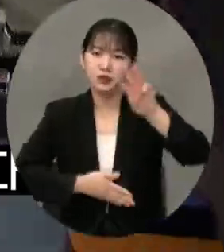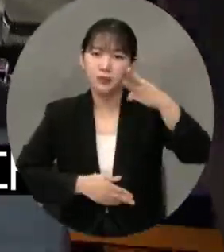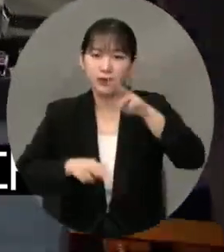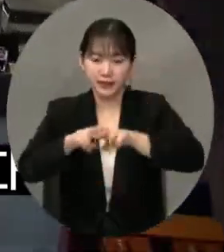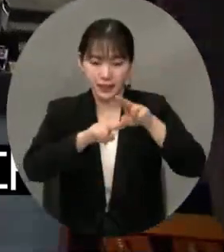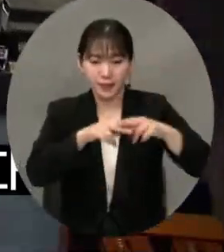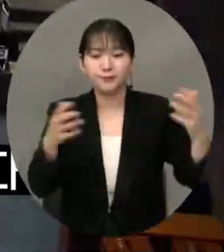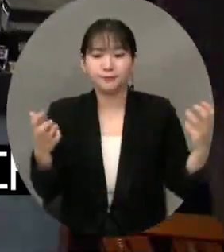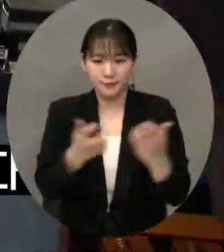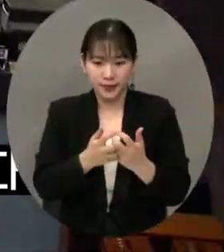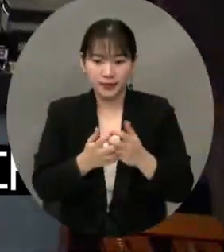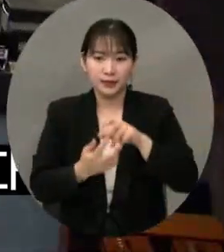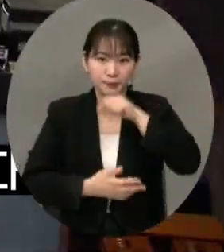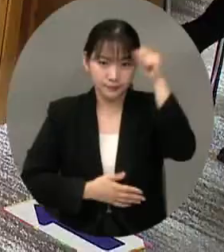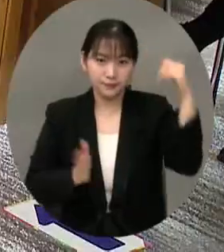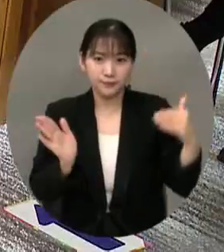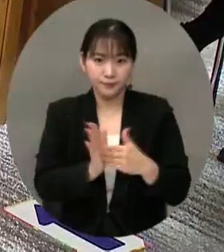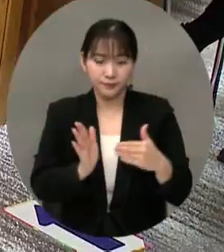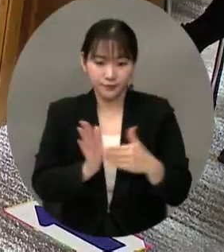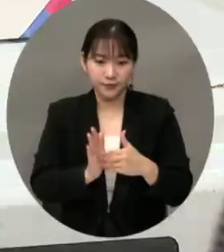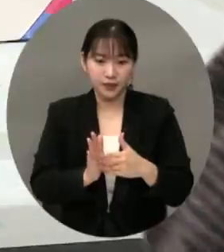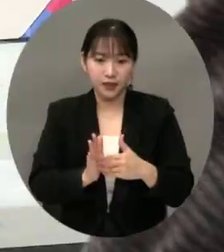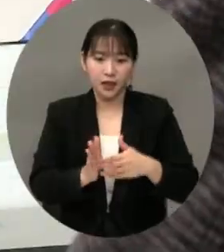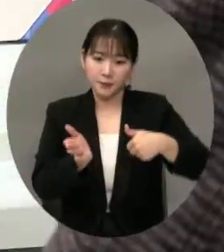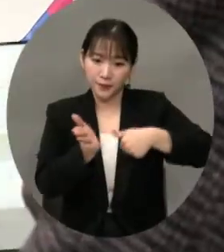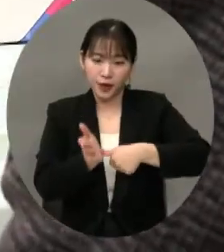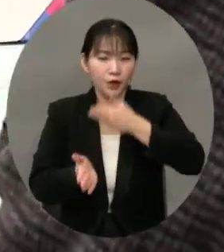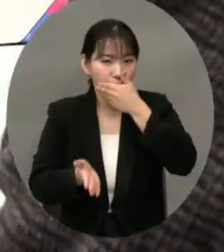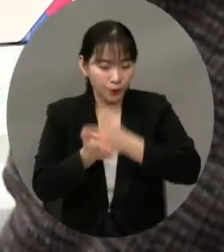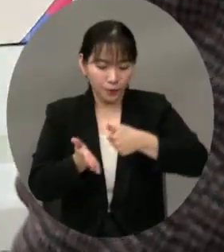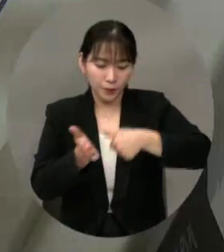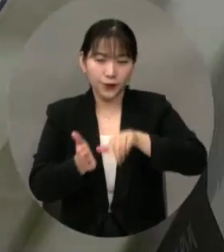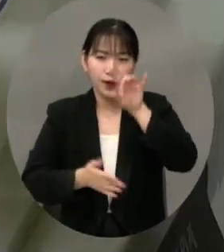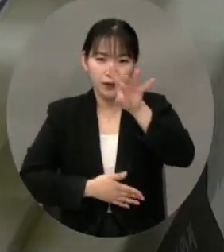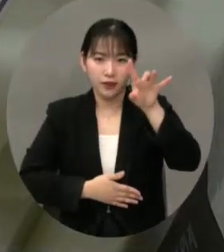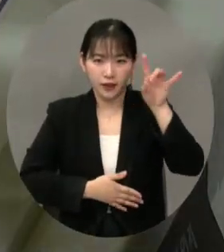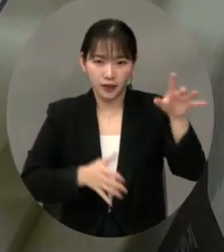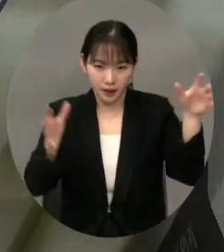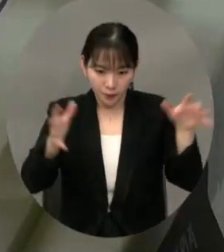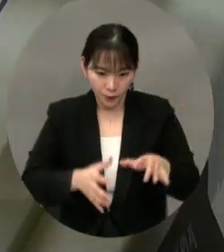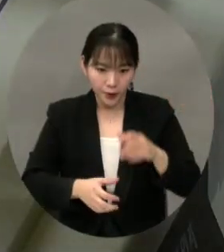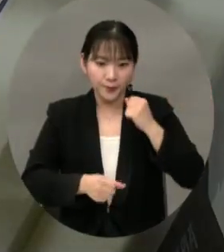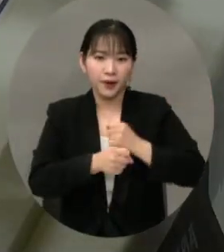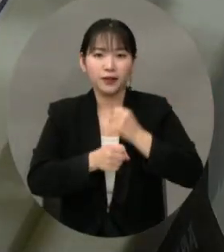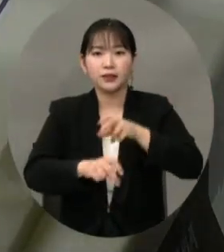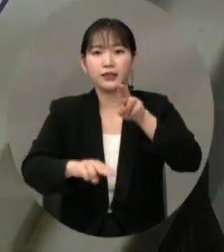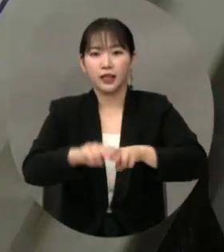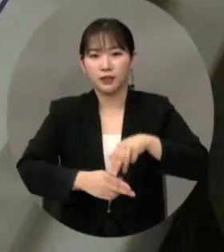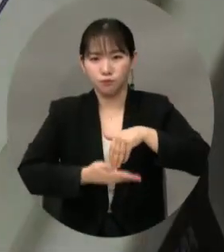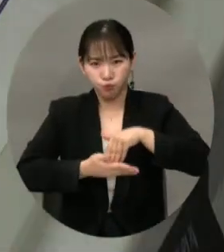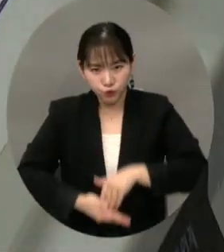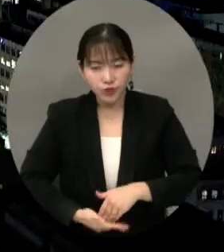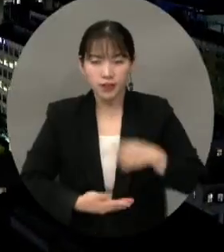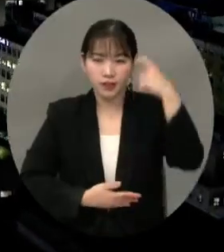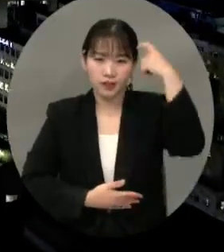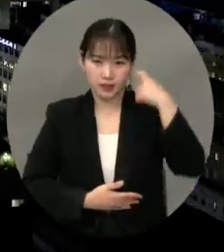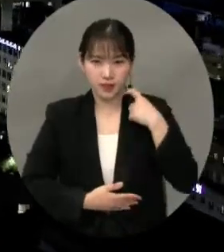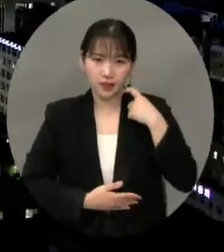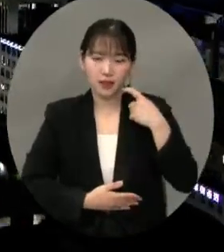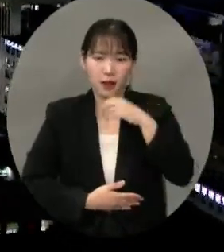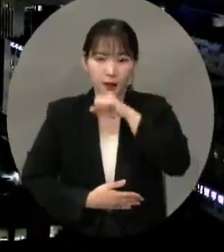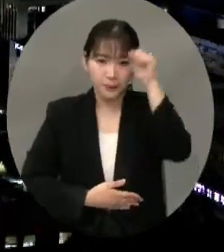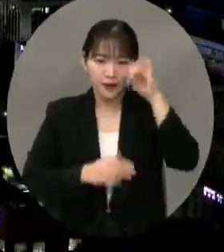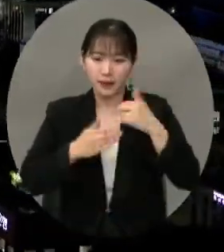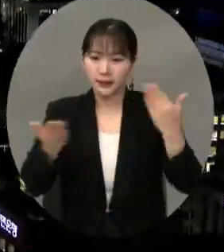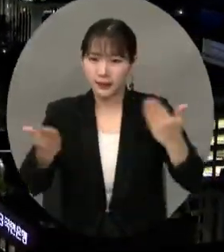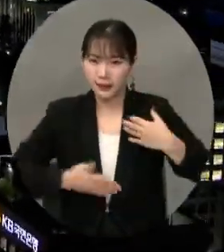의석이 모두 채워졌습니다. 유권자의 소중한 한 표 한 표가 모여 만들어진 자리의 무게를 느끼며 당선인들이